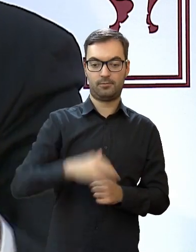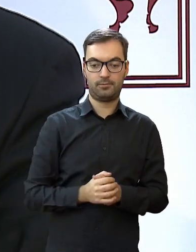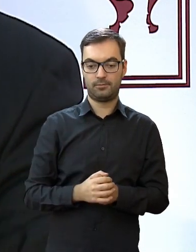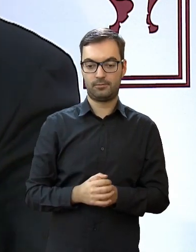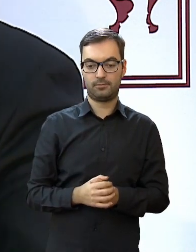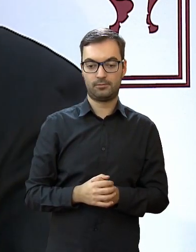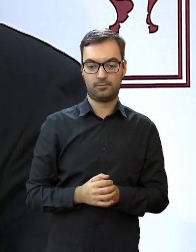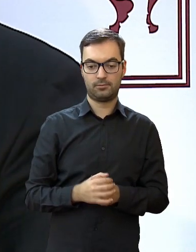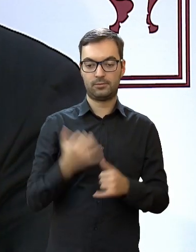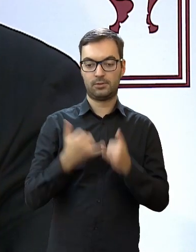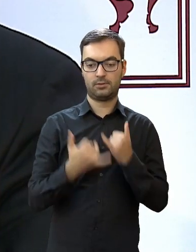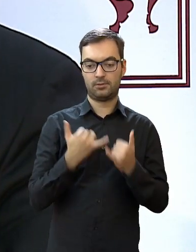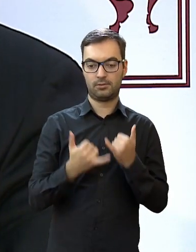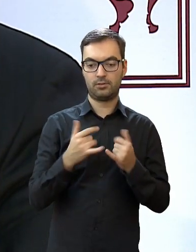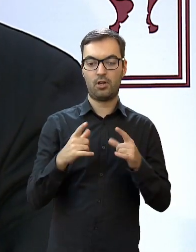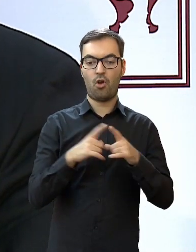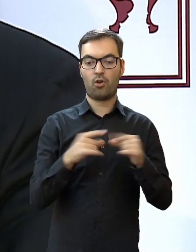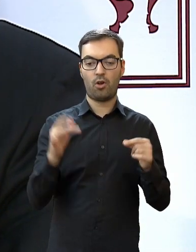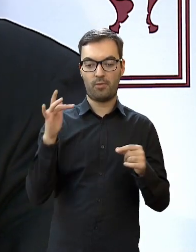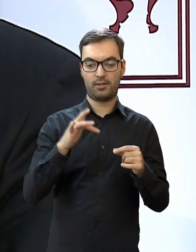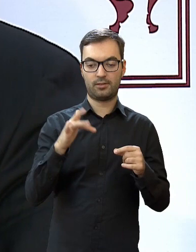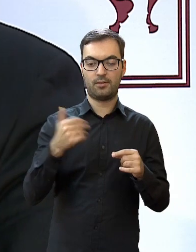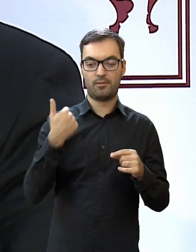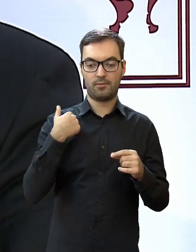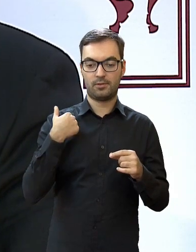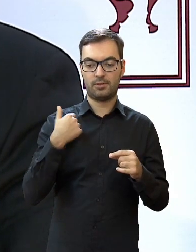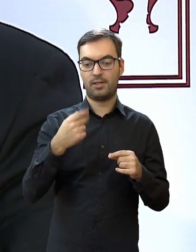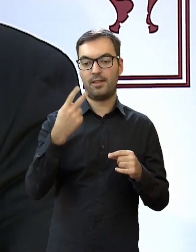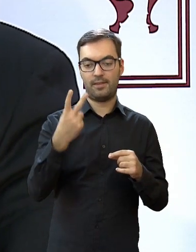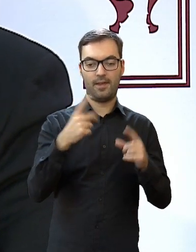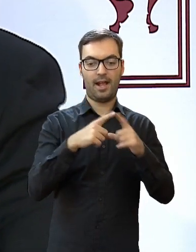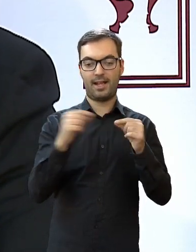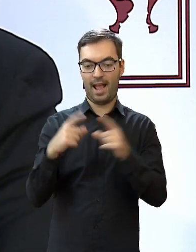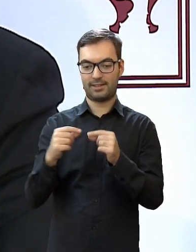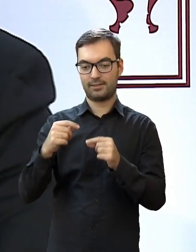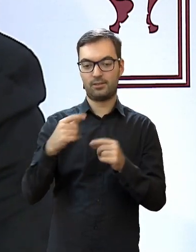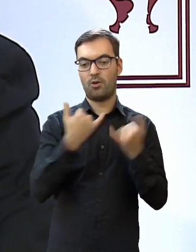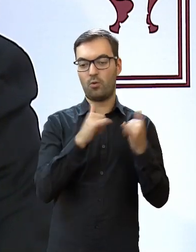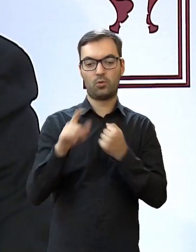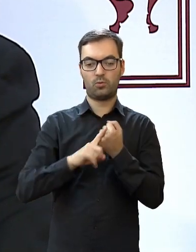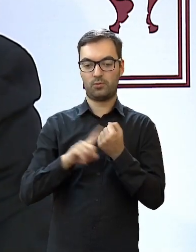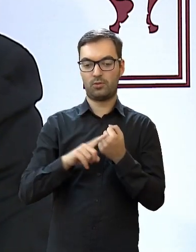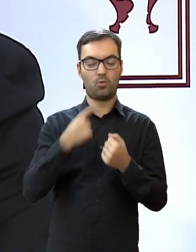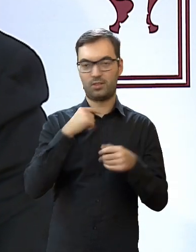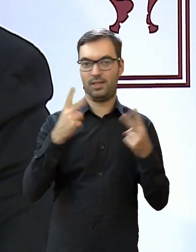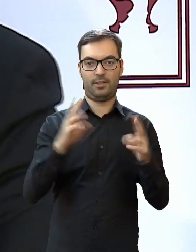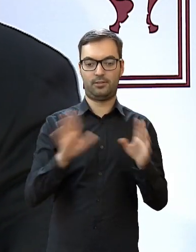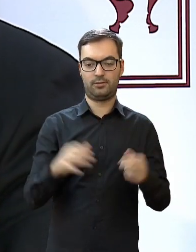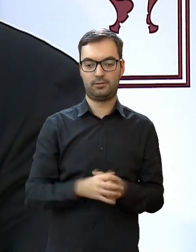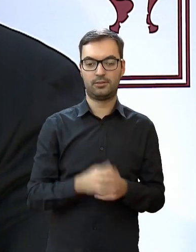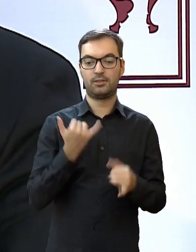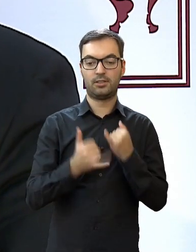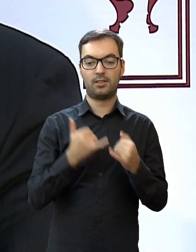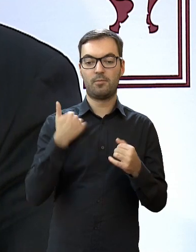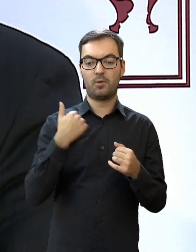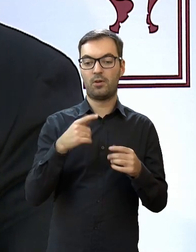następnie, jeżeli w tej kopercie byłyby dwie kartki, na których byłyby różne numery, głos był wtedy nieważny. Jeżeli